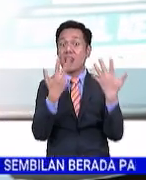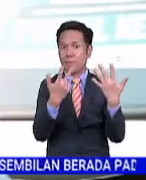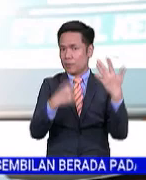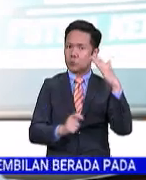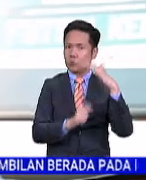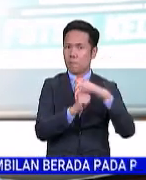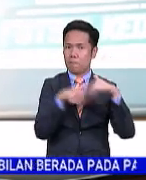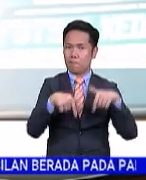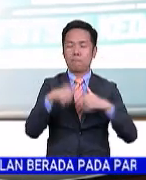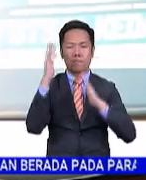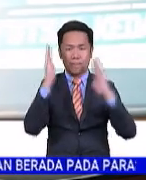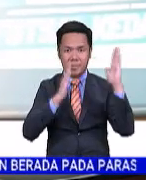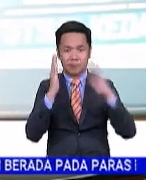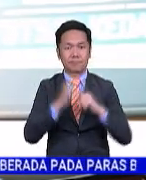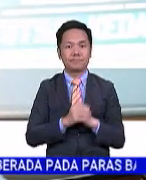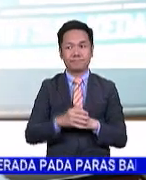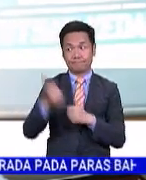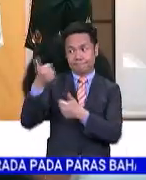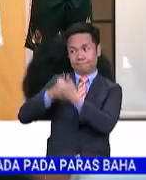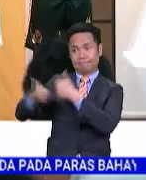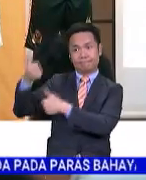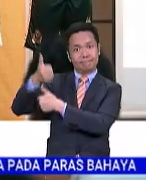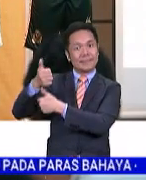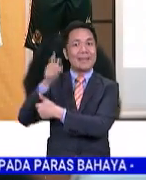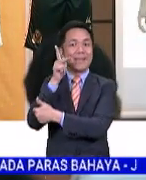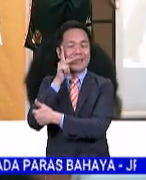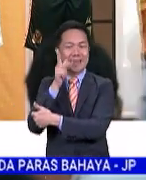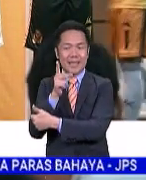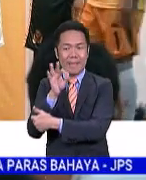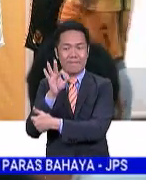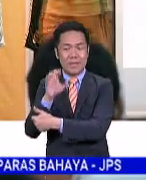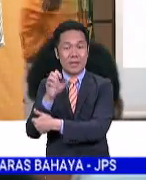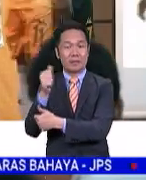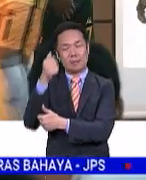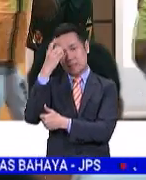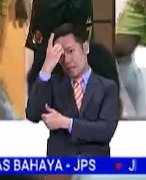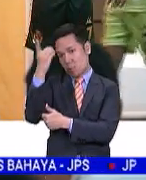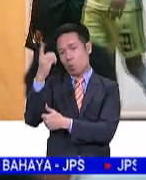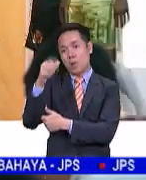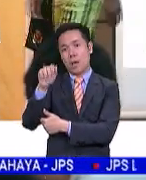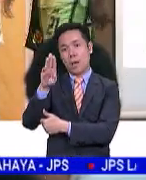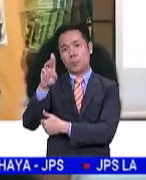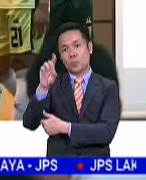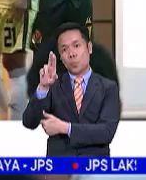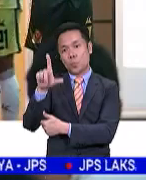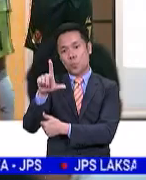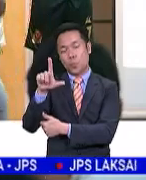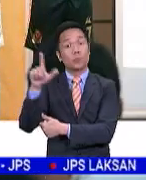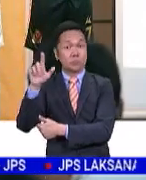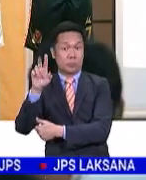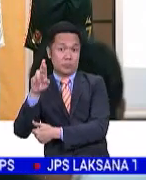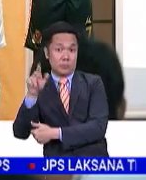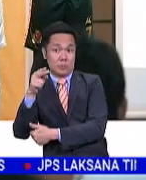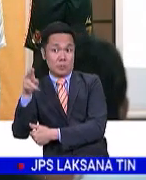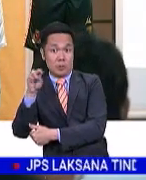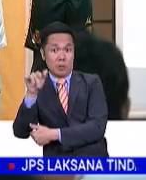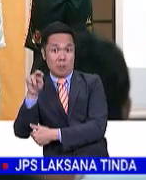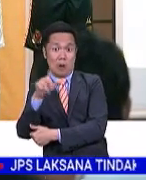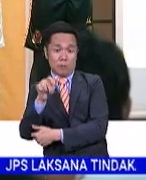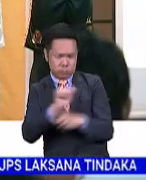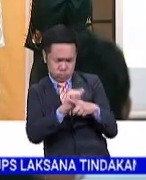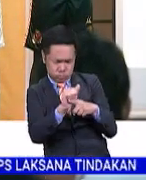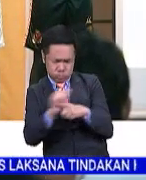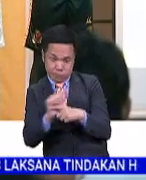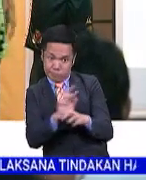ini. Jelas Timbalan Presiden Persatuan Bola Sepak Kedah KFA, Dato' Abdul Rahman Abdullah, pihaknya telah berusaha membentuk pasukan yang lebih